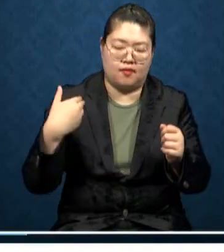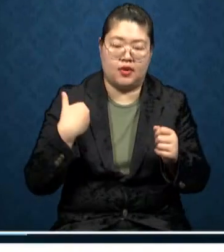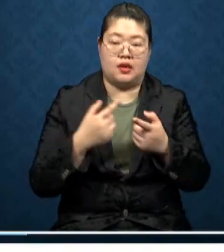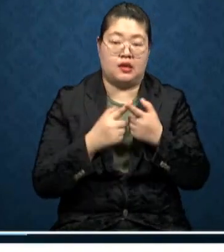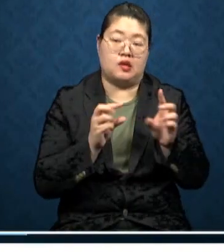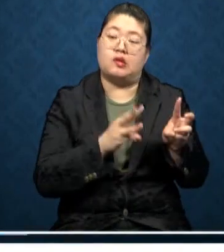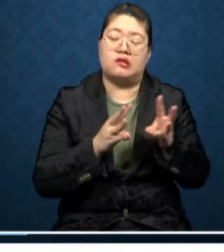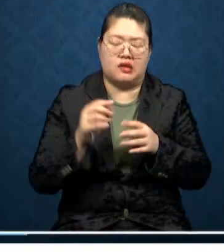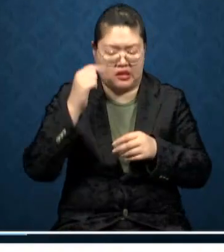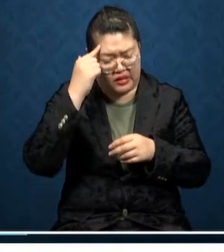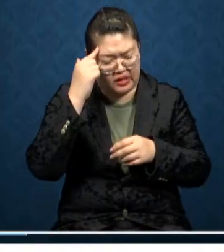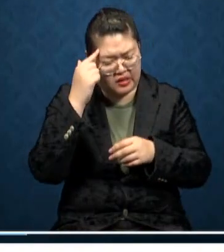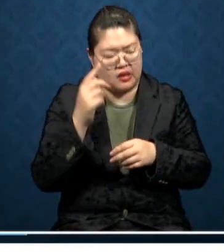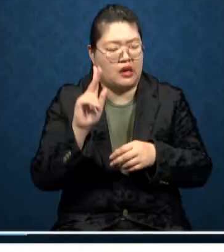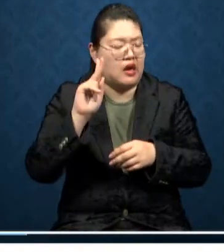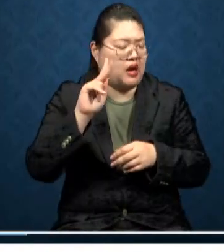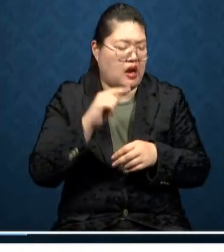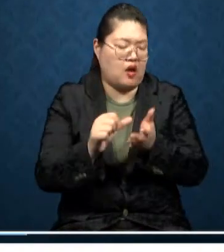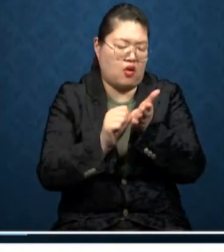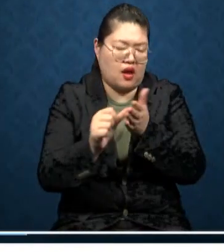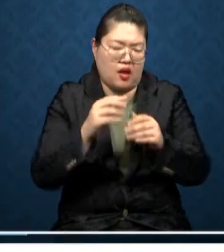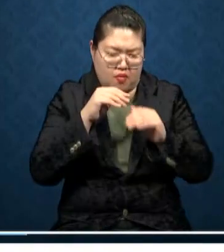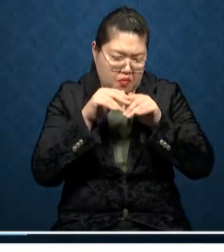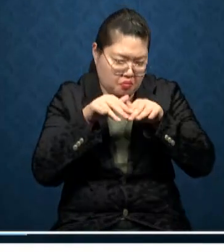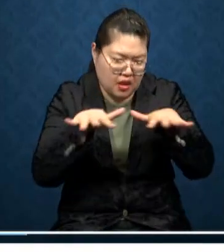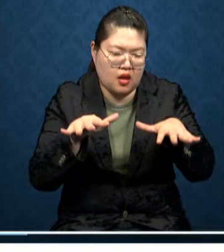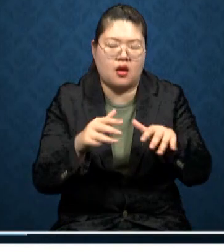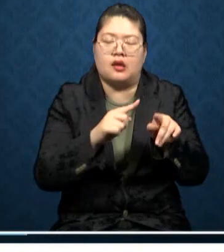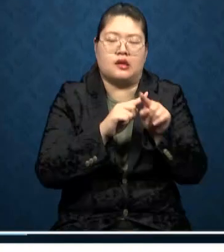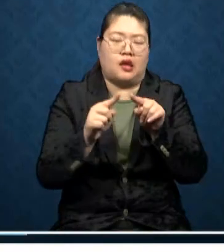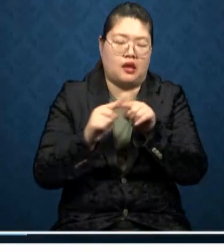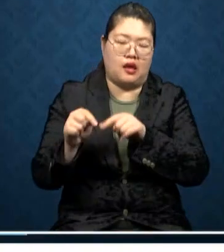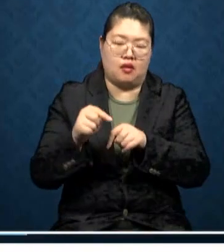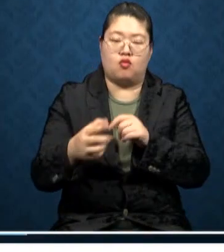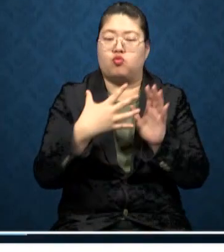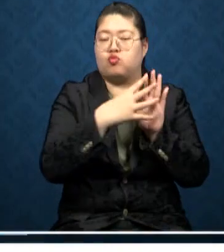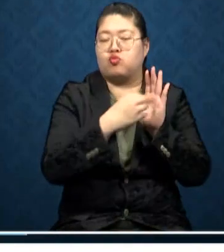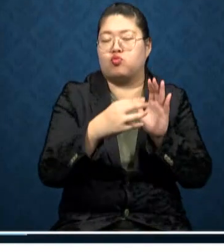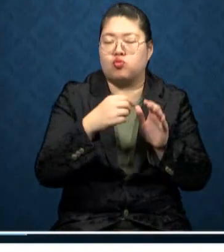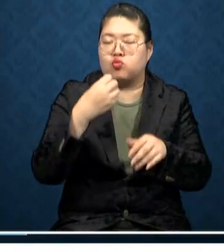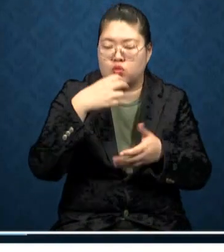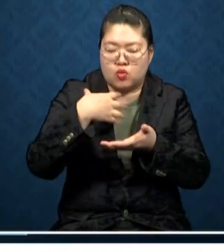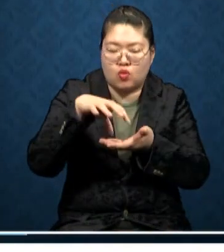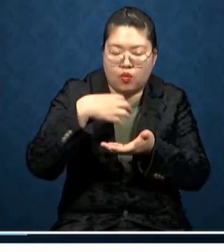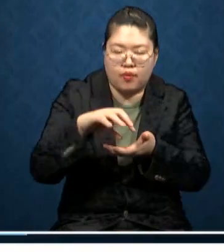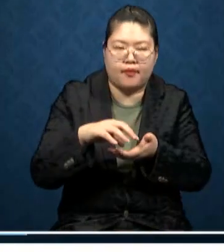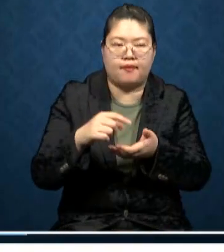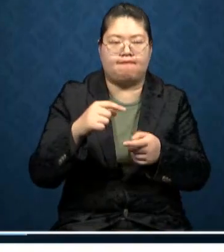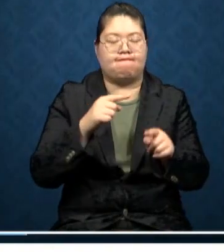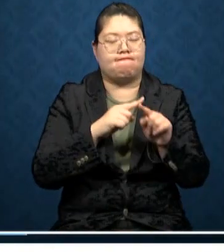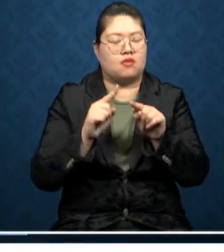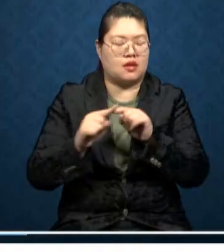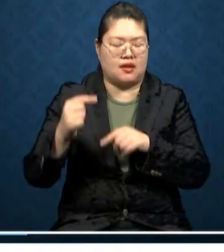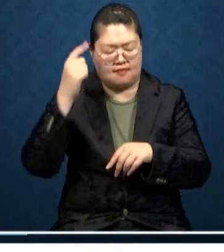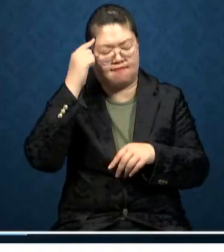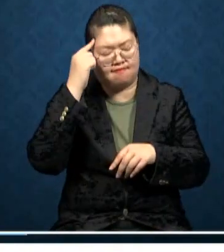ใหญ่เป็นการพยายามแก้ข่าวหรือพยายามใช้ช่องทางสื่อต่างๆให้ข้อมูลกระตุ้นจิตสำนึกซึ่งก็เป็นแนวทาง